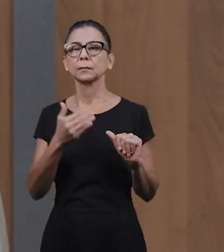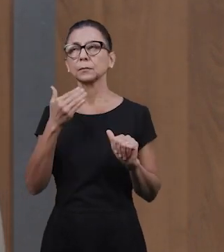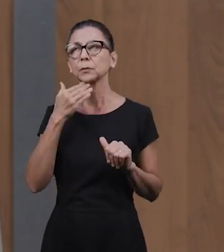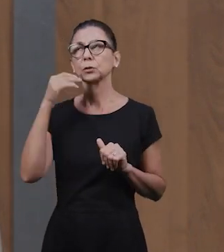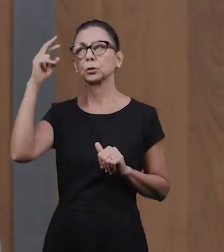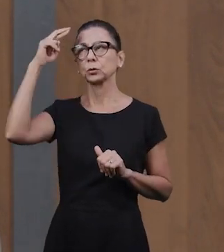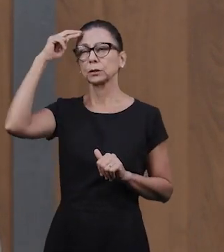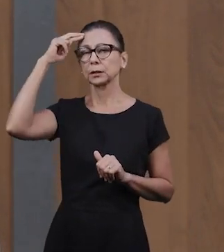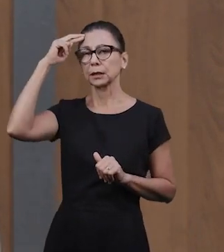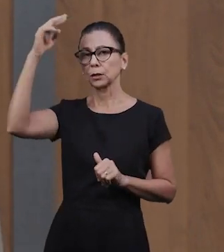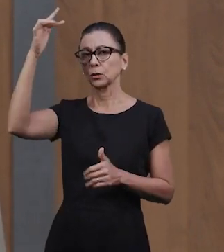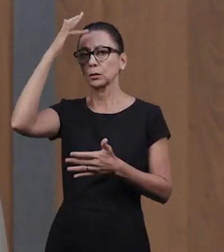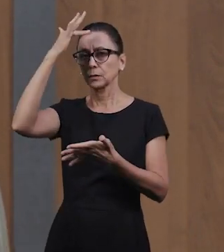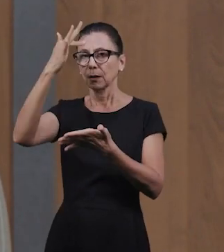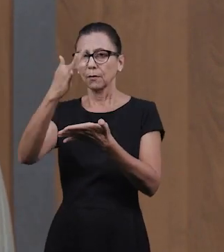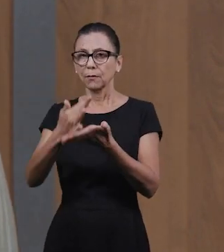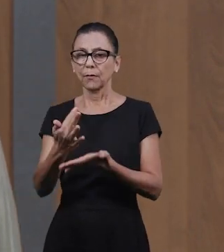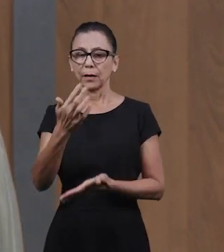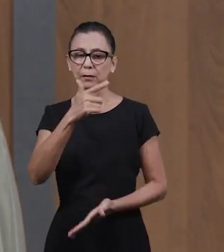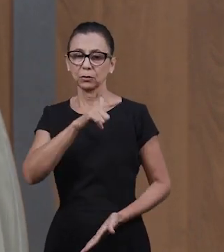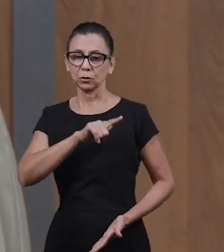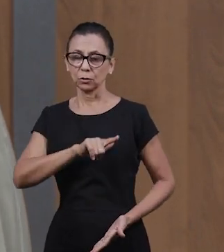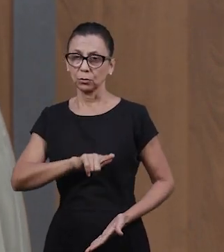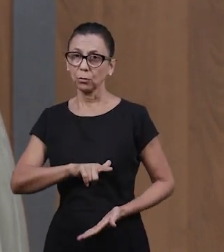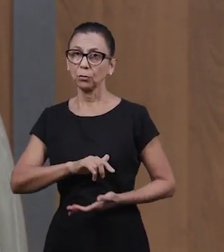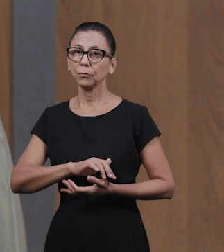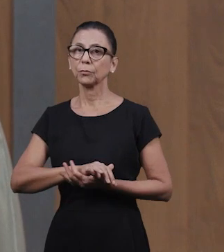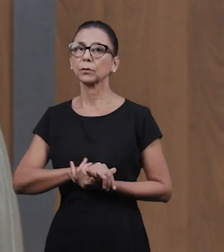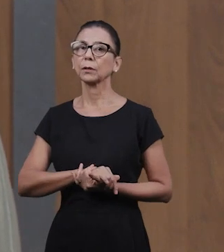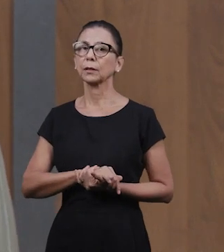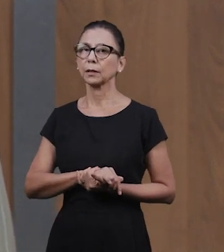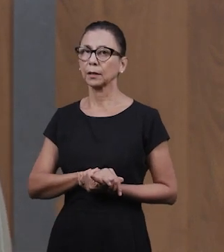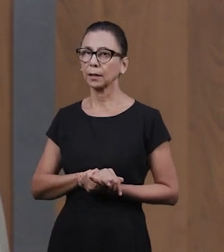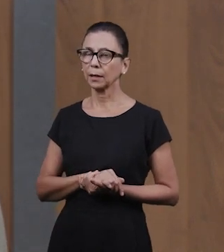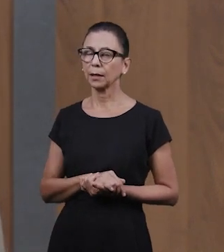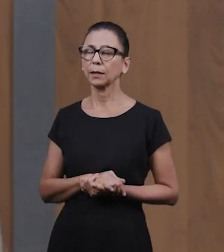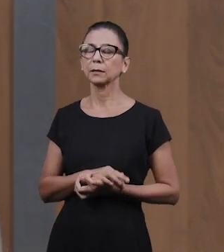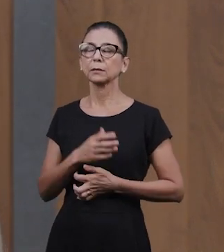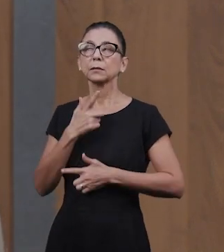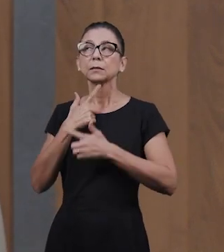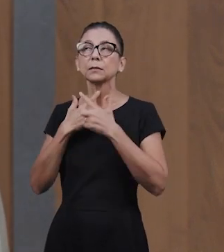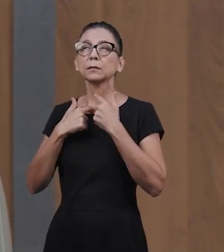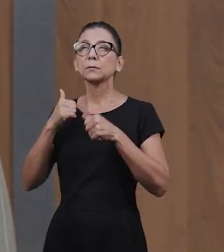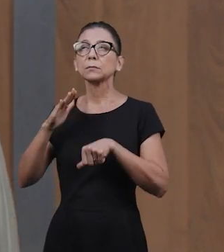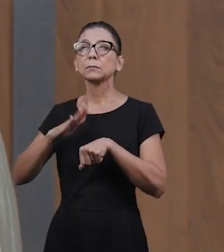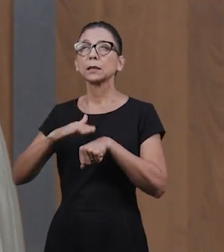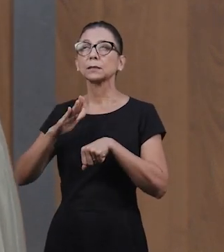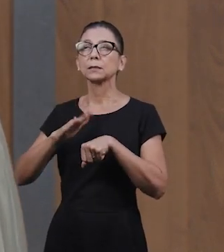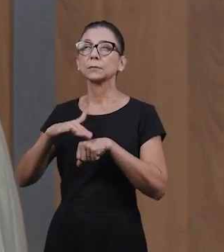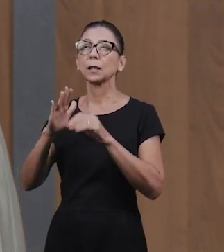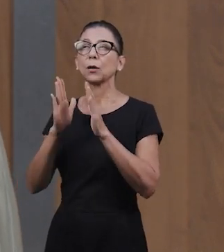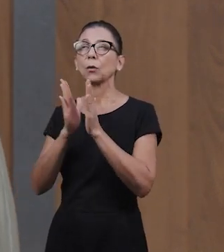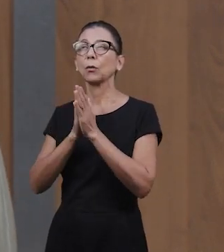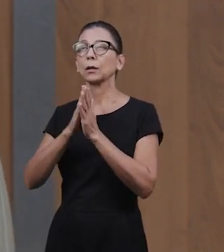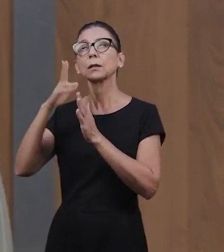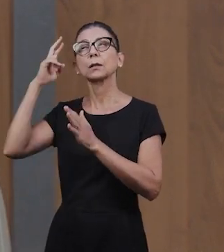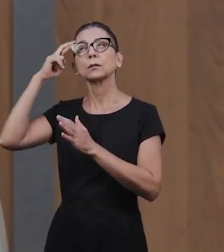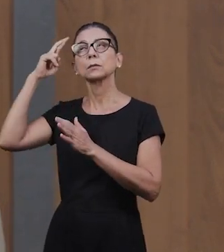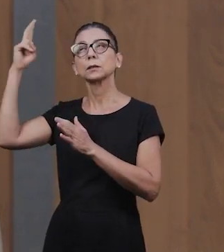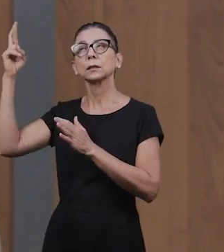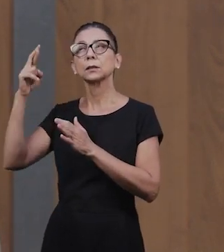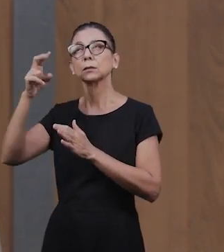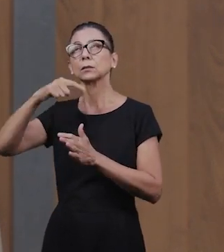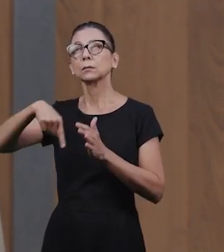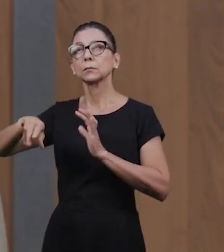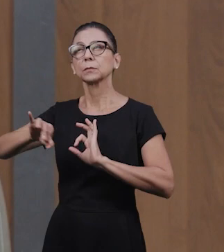notre vie, qu'il puisse éveiller notre cœur pour lui chercher chaque fois plus afin que nous puissions être